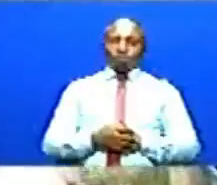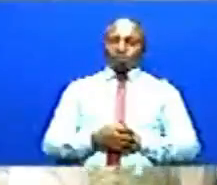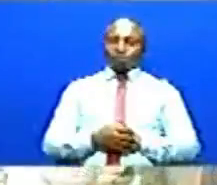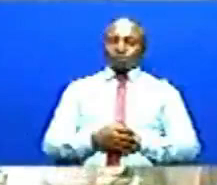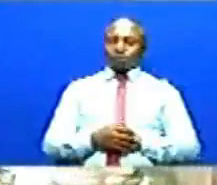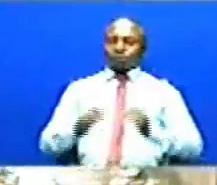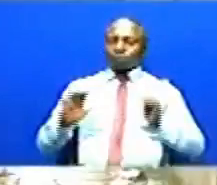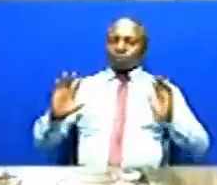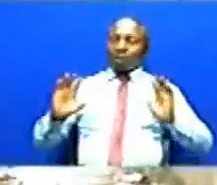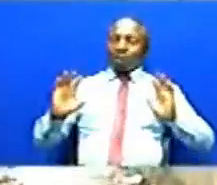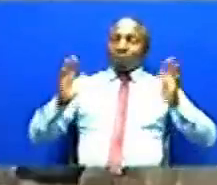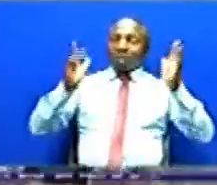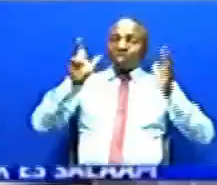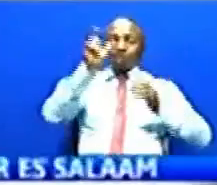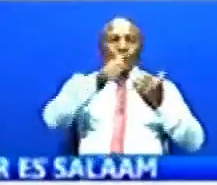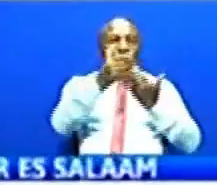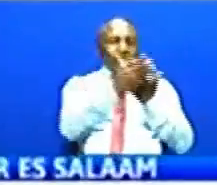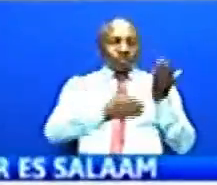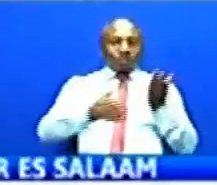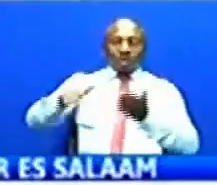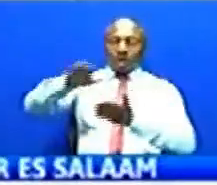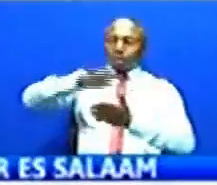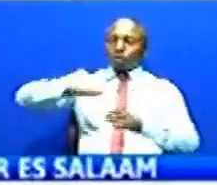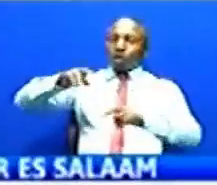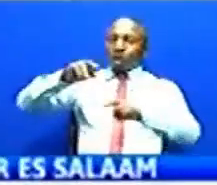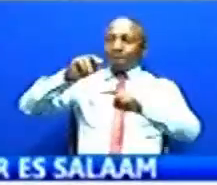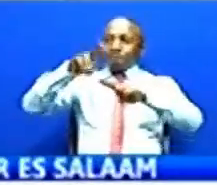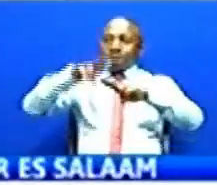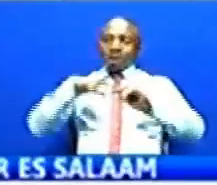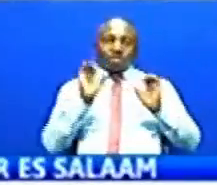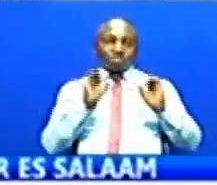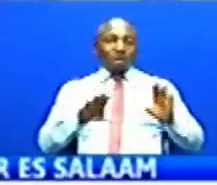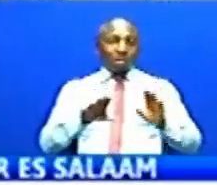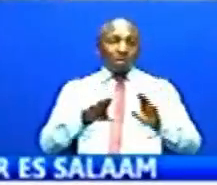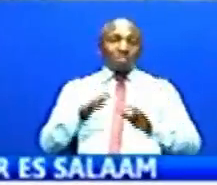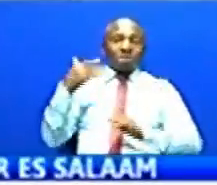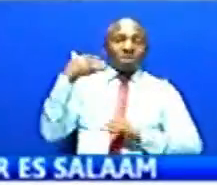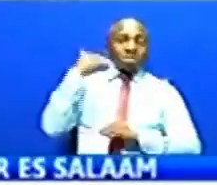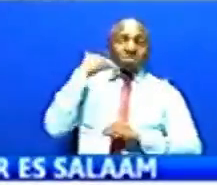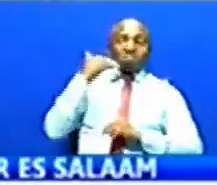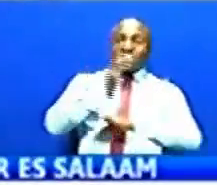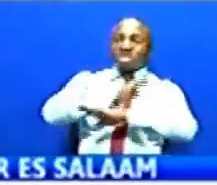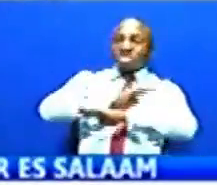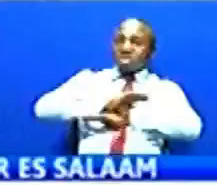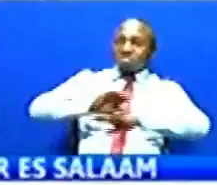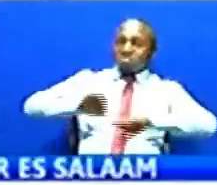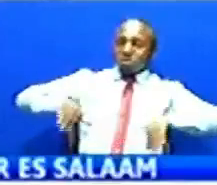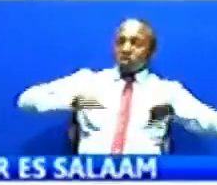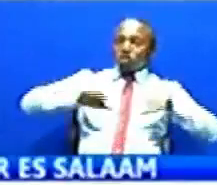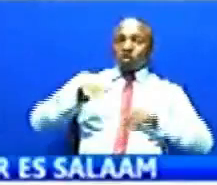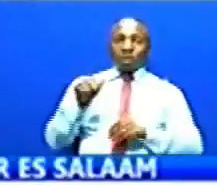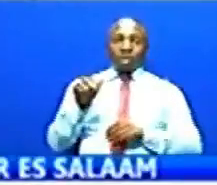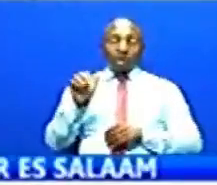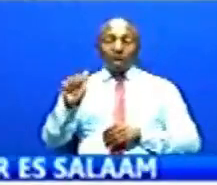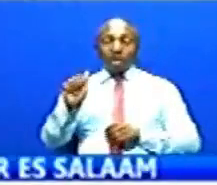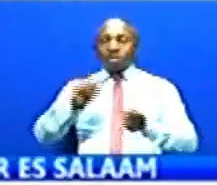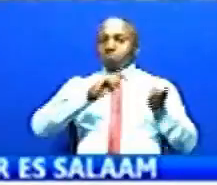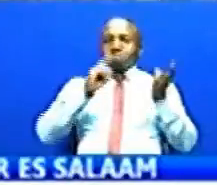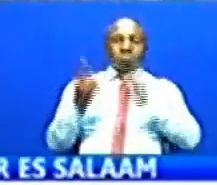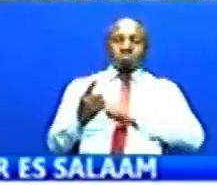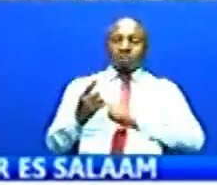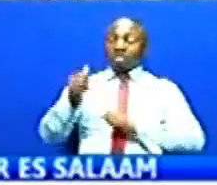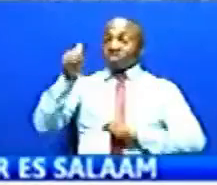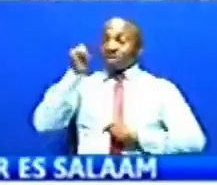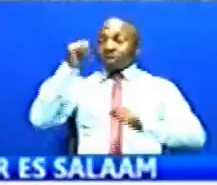Maisha ya wakazi hawa wa eneo la makazi mapya Mbezi Beach yamebadilika. Siku ya leo sio kama ya